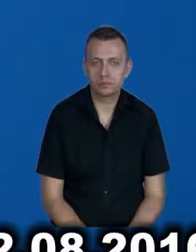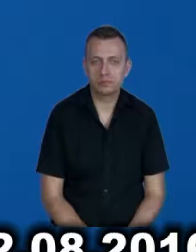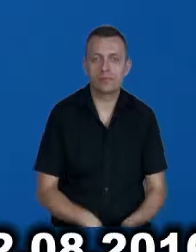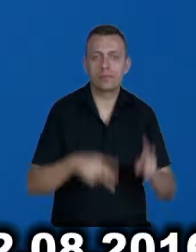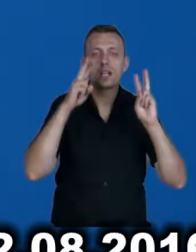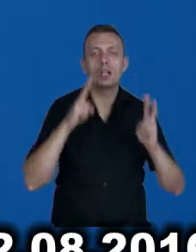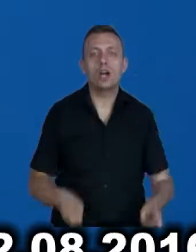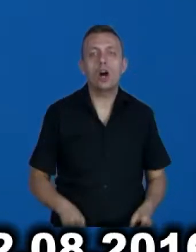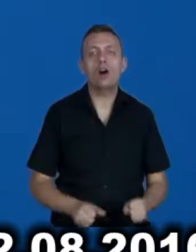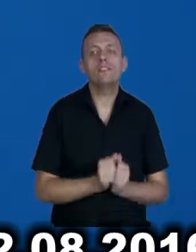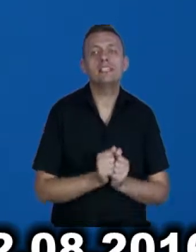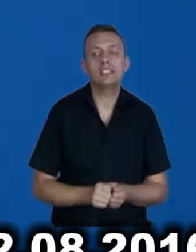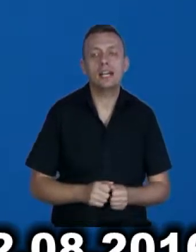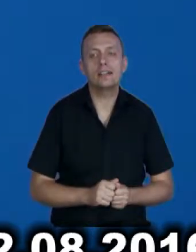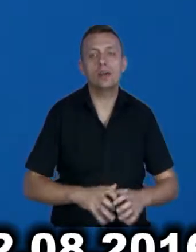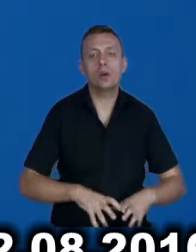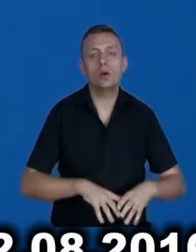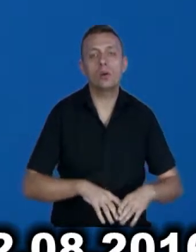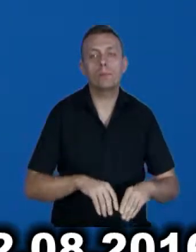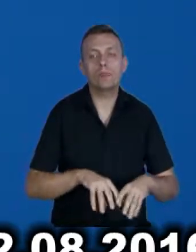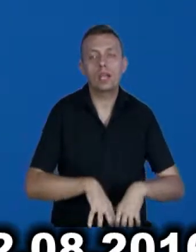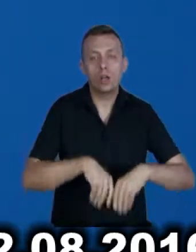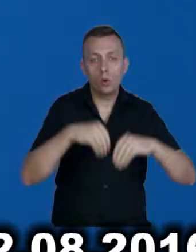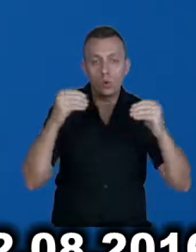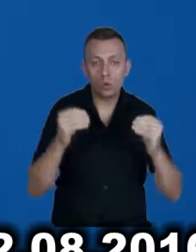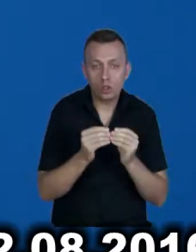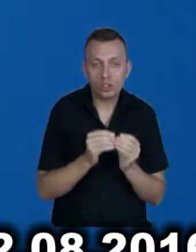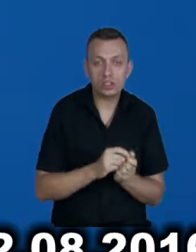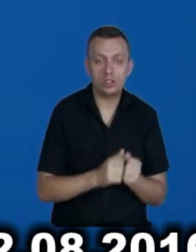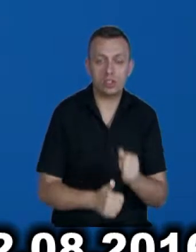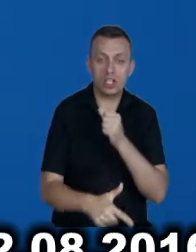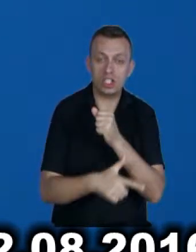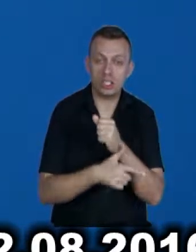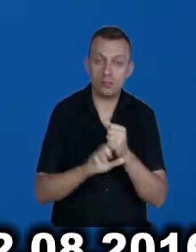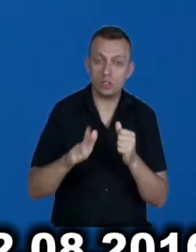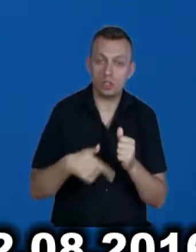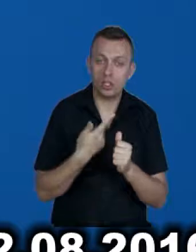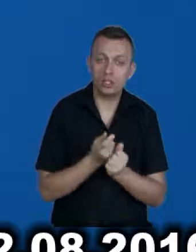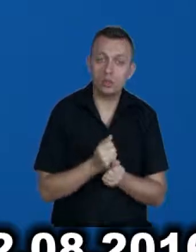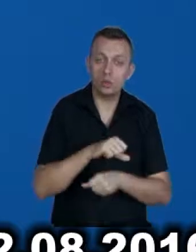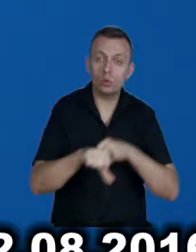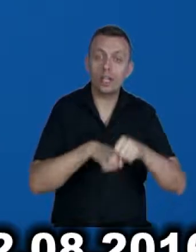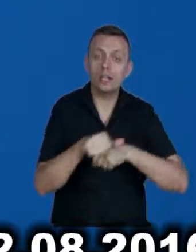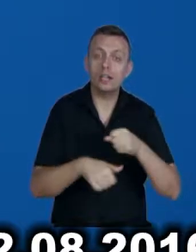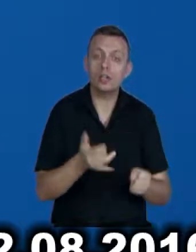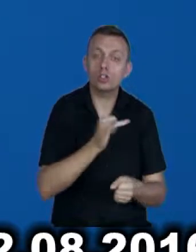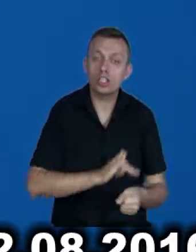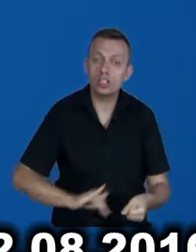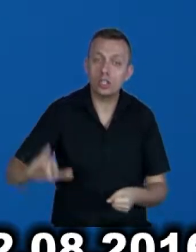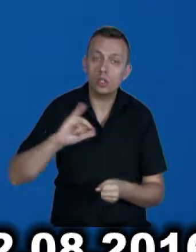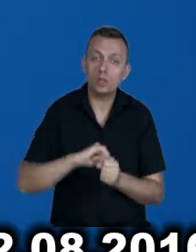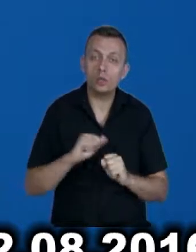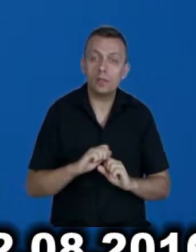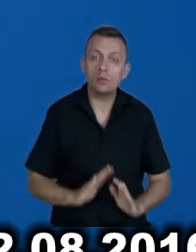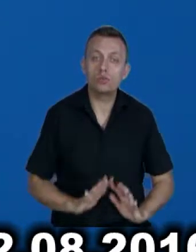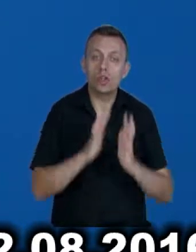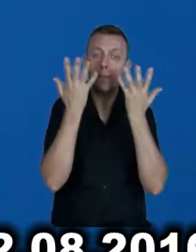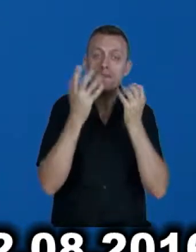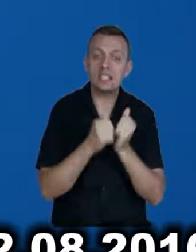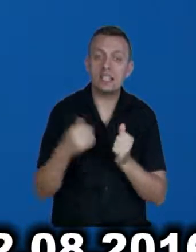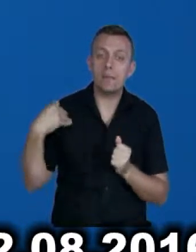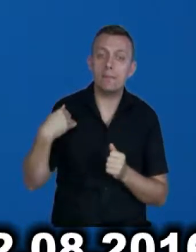Oficjalne obchody 72. rocznicy wybuchu powstania rozpoczęły się w miniony poniedziałek na cmentarzu w Kutnie. Spotkanie